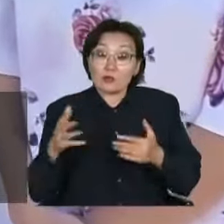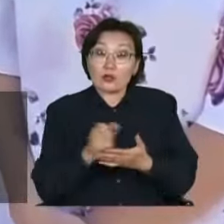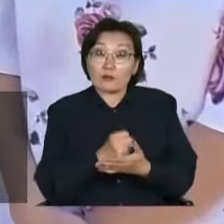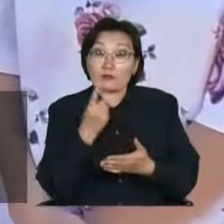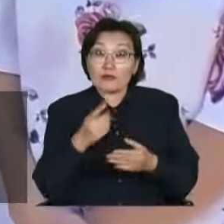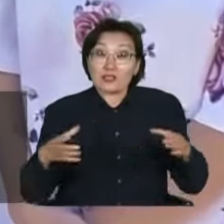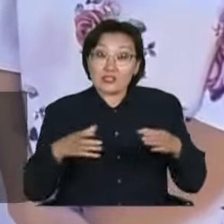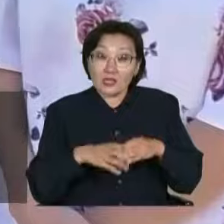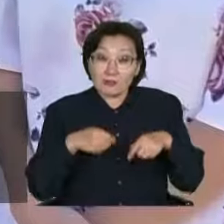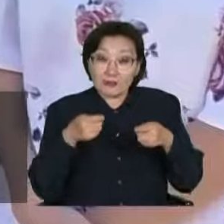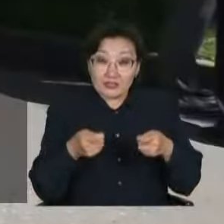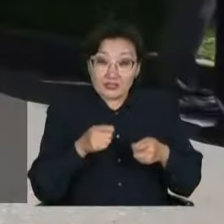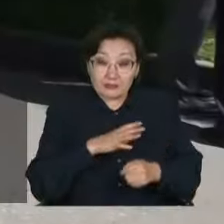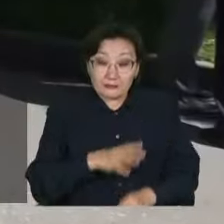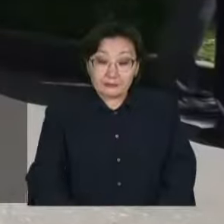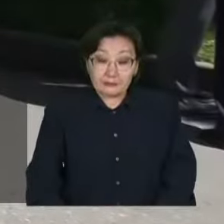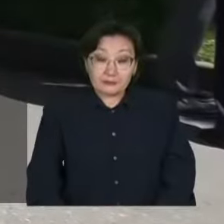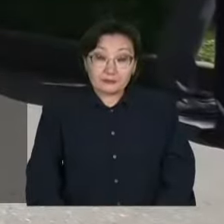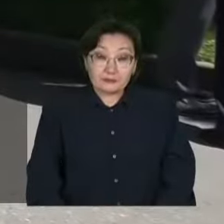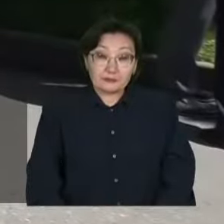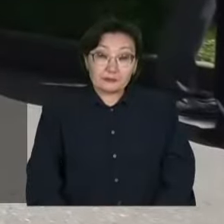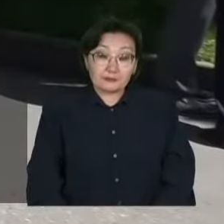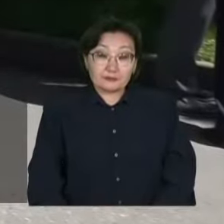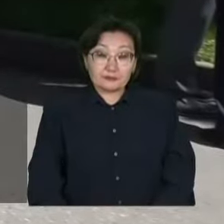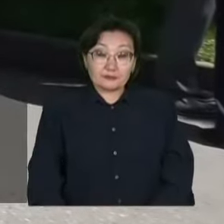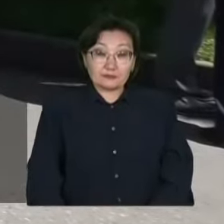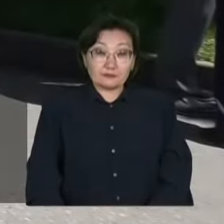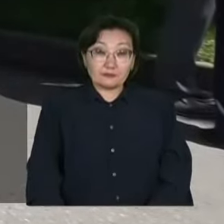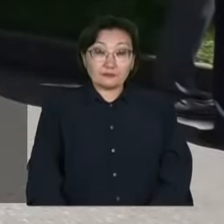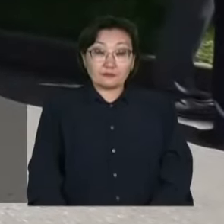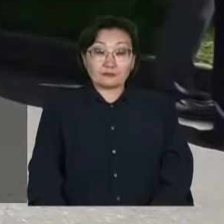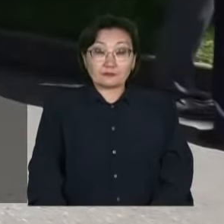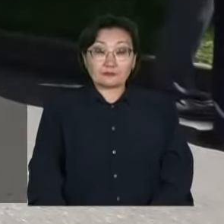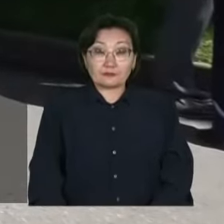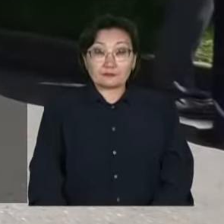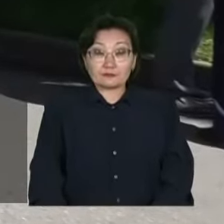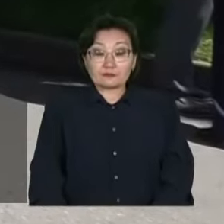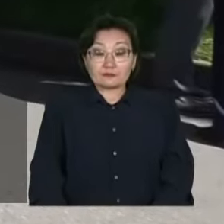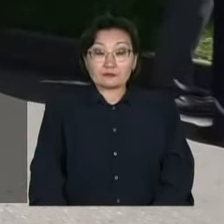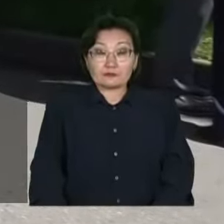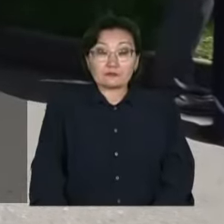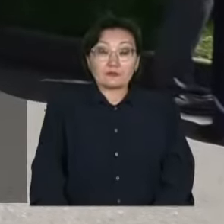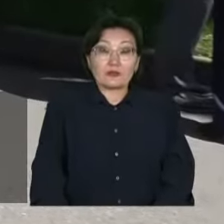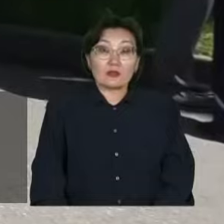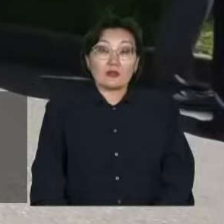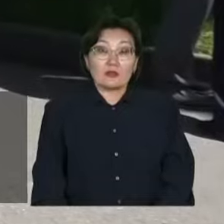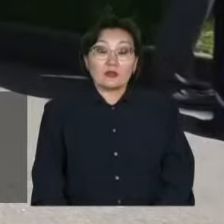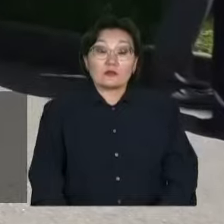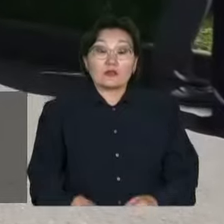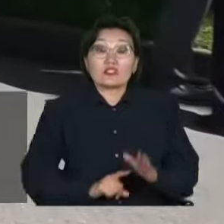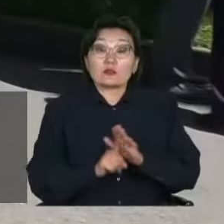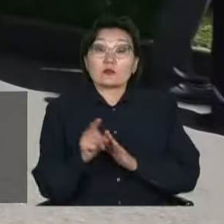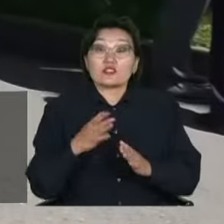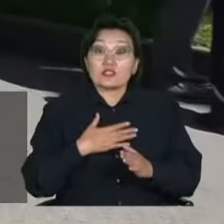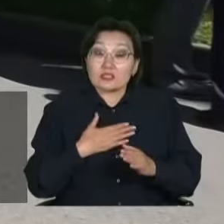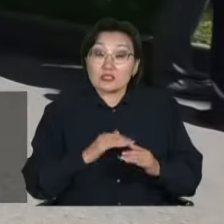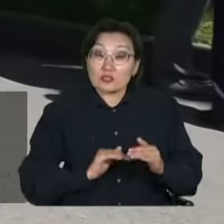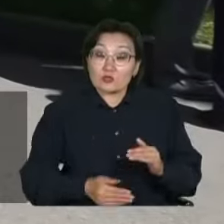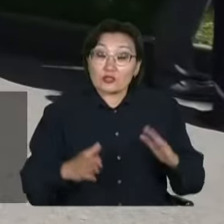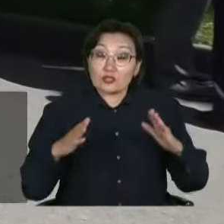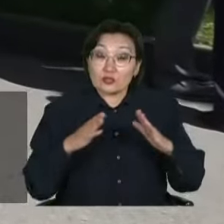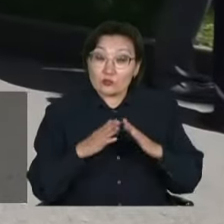ғана компанияға жүктеген. Мы частные предприниматели остаемся просто без работы. Бастапқыда бізді де жеке